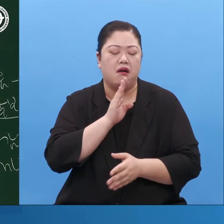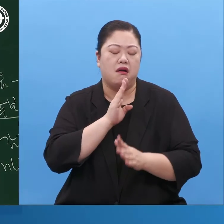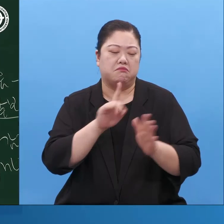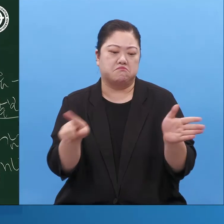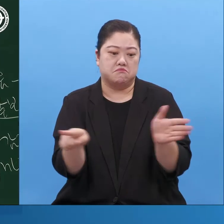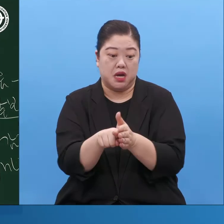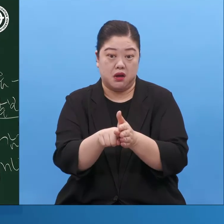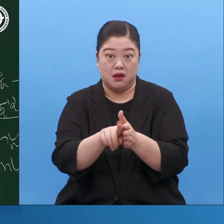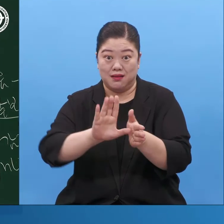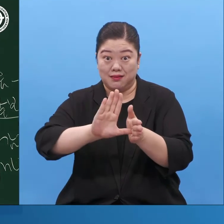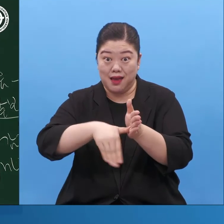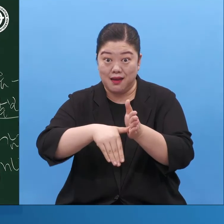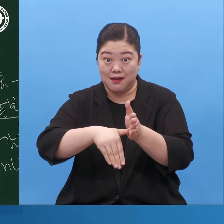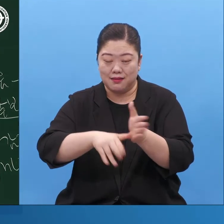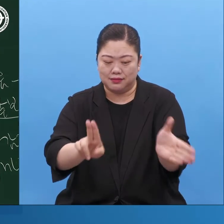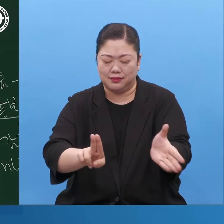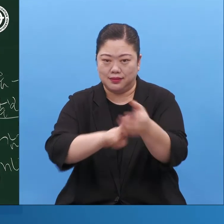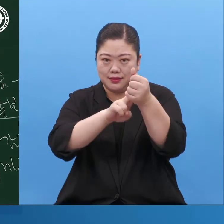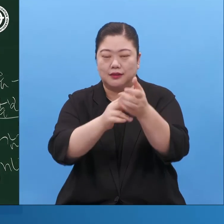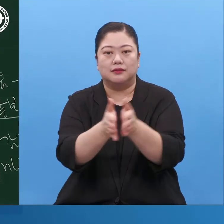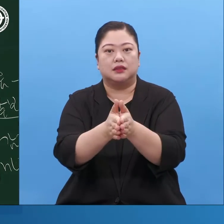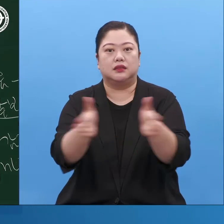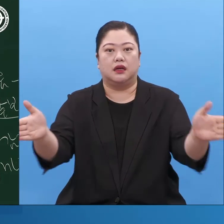여러분은 조금만 해도 역사에 나요.